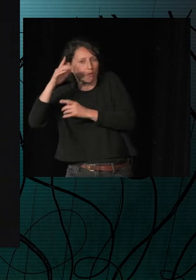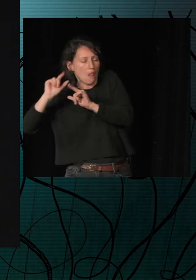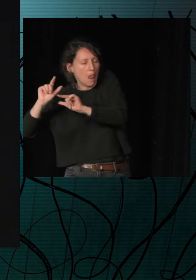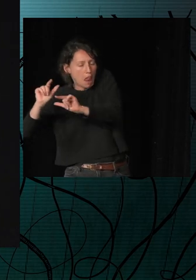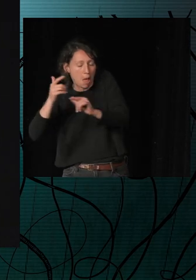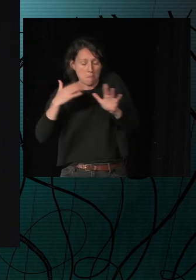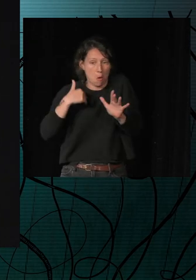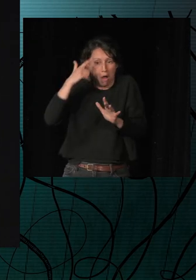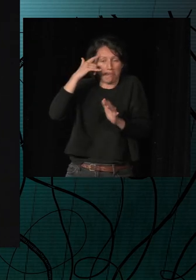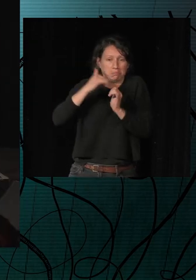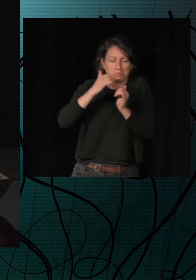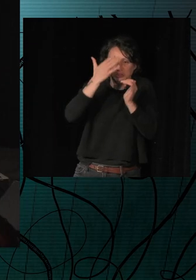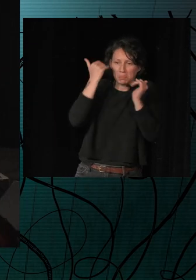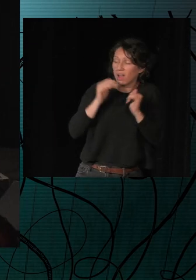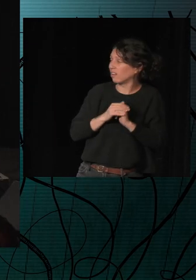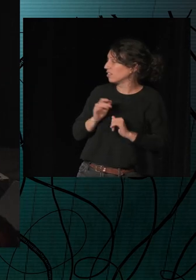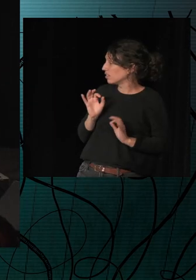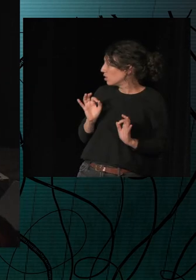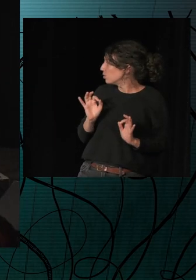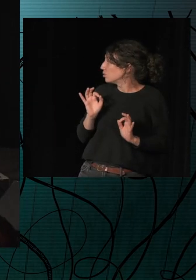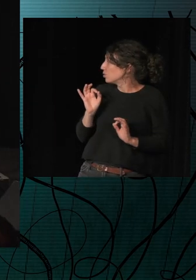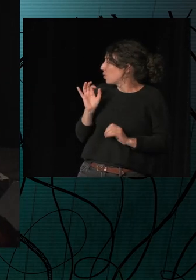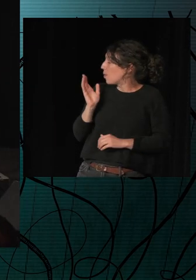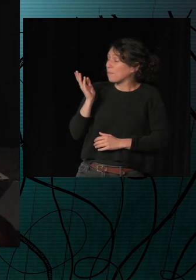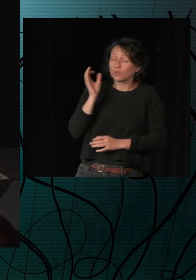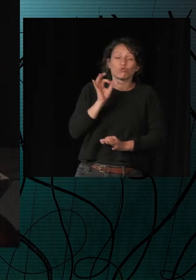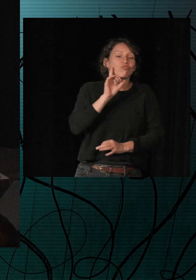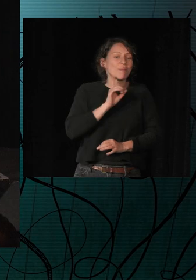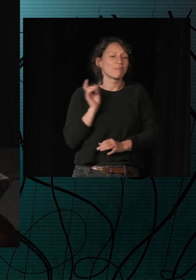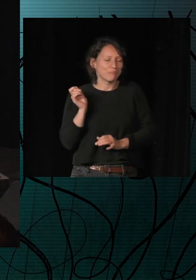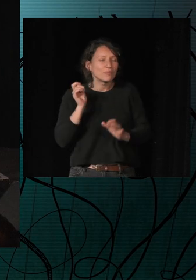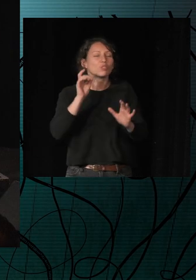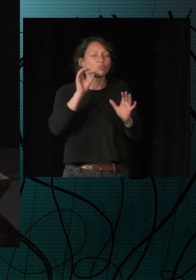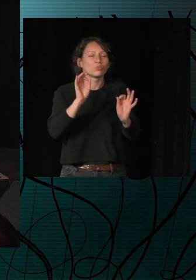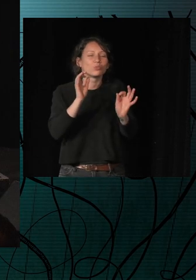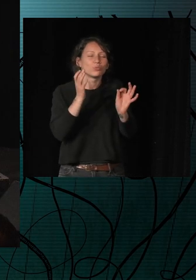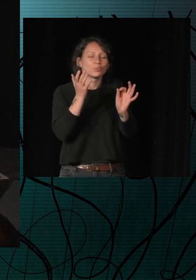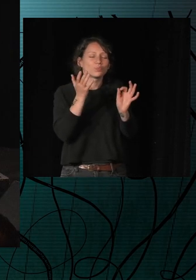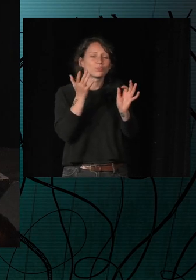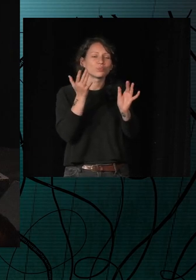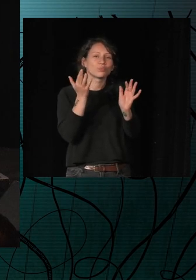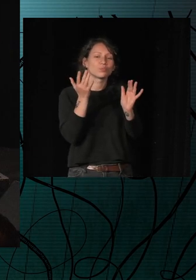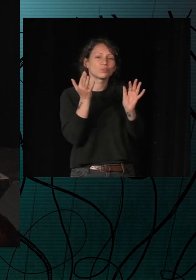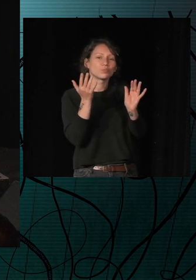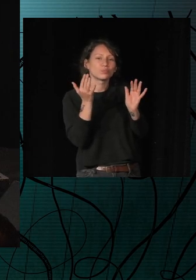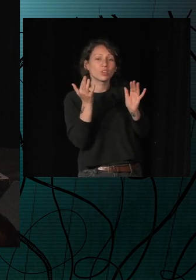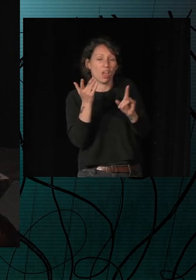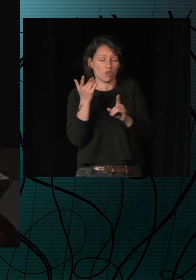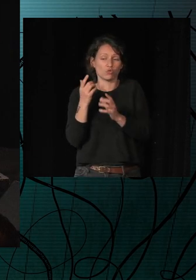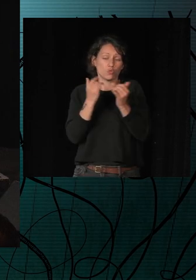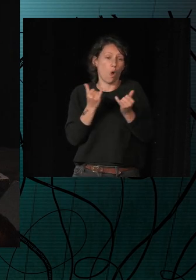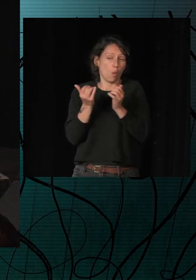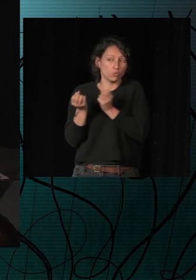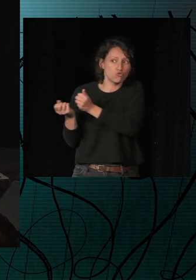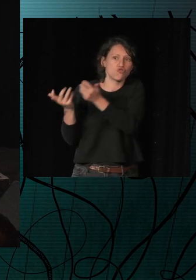creouis ou sur des jeux en multi ou effectivement là je pense qu'il y a plus ce cet aspect là euh ou en plus par exemple dans